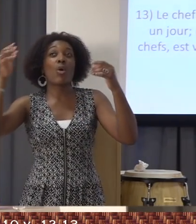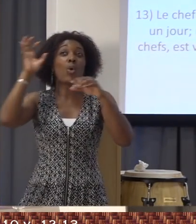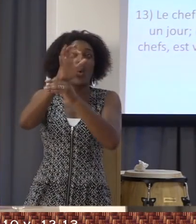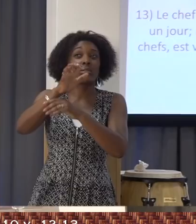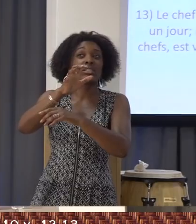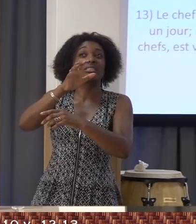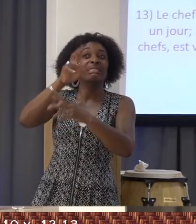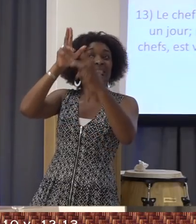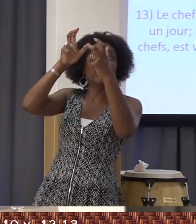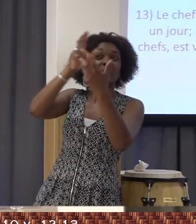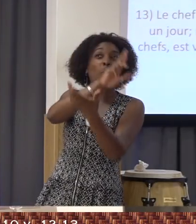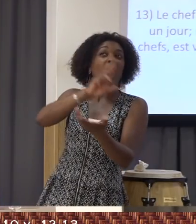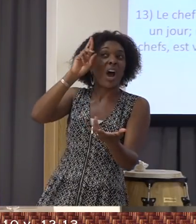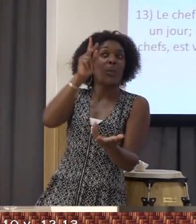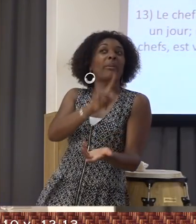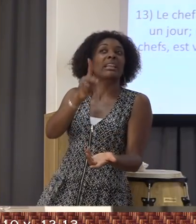voué.